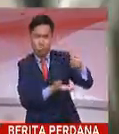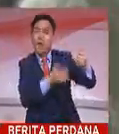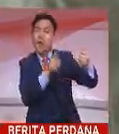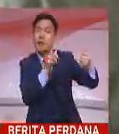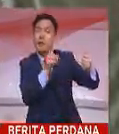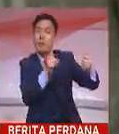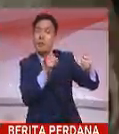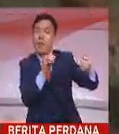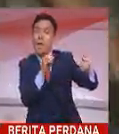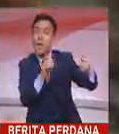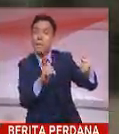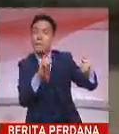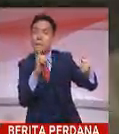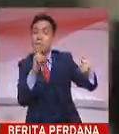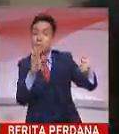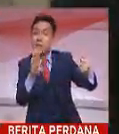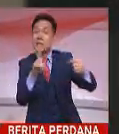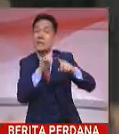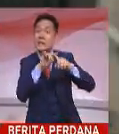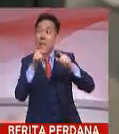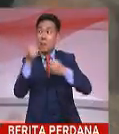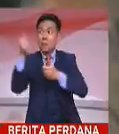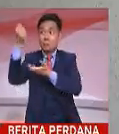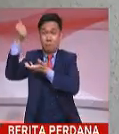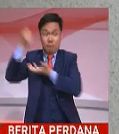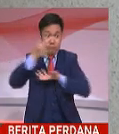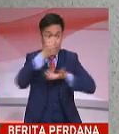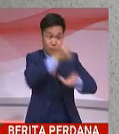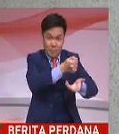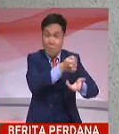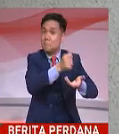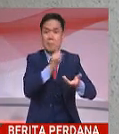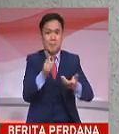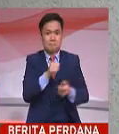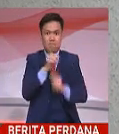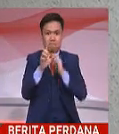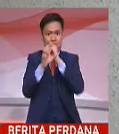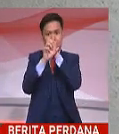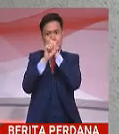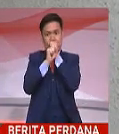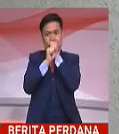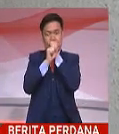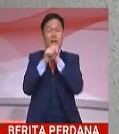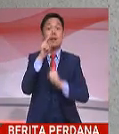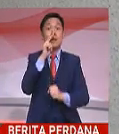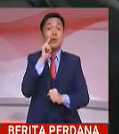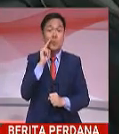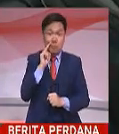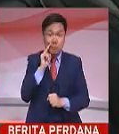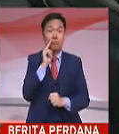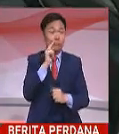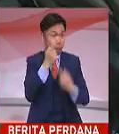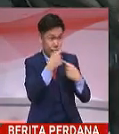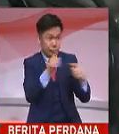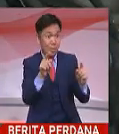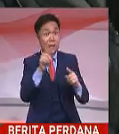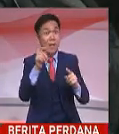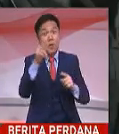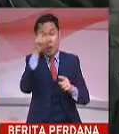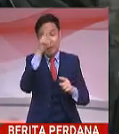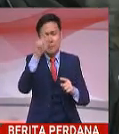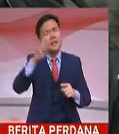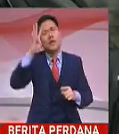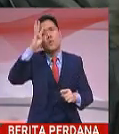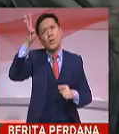Namun meminta agar sumbangan tersebut tidak diumumkan. Datuk Seri Najib juga memberitahu kerajaan harus lebih kreatif